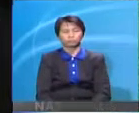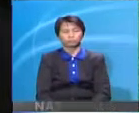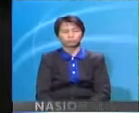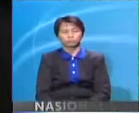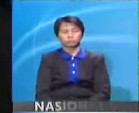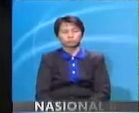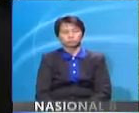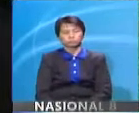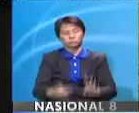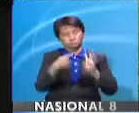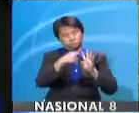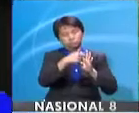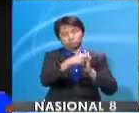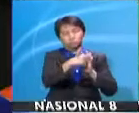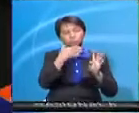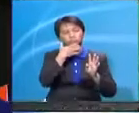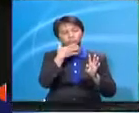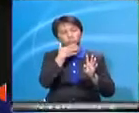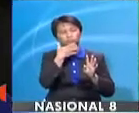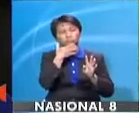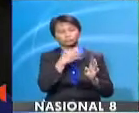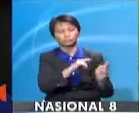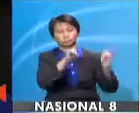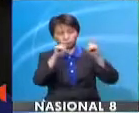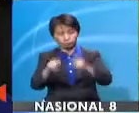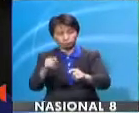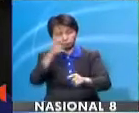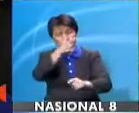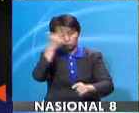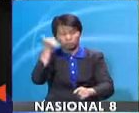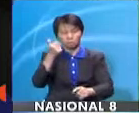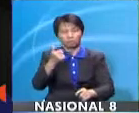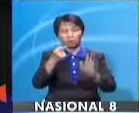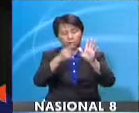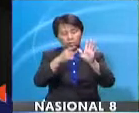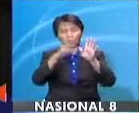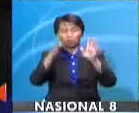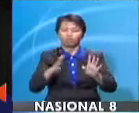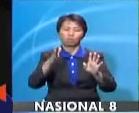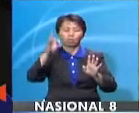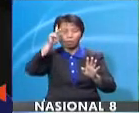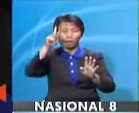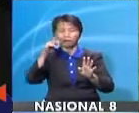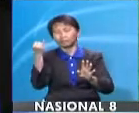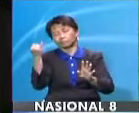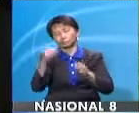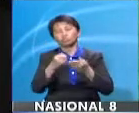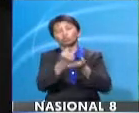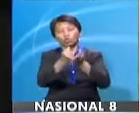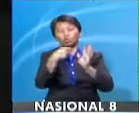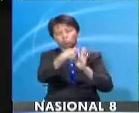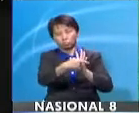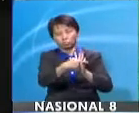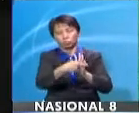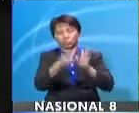dia orang punya modus operandi. Sebab apa dia pilih Kelantan? Sebab pointer tu orang Kelantan. Dan satu, dan orang Kelantan ni